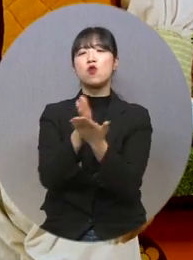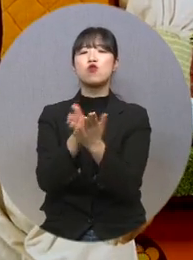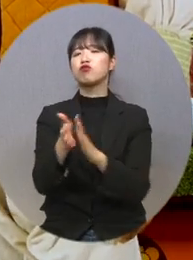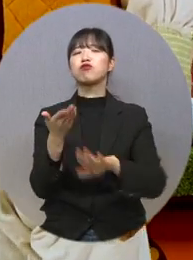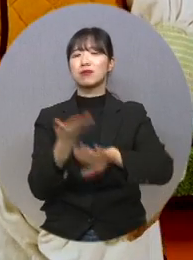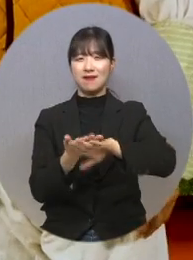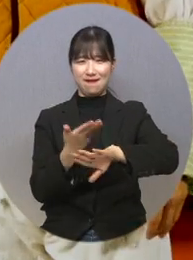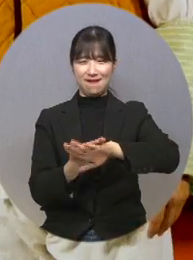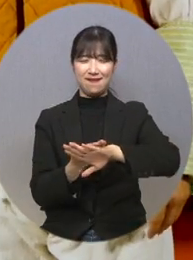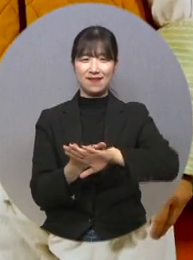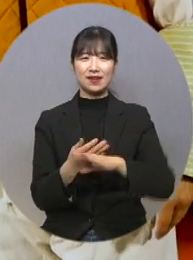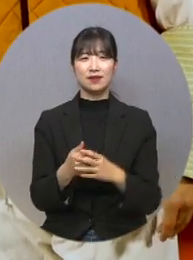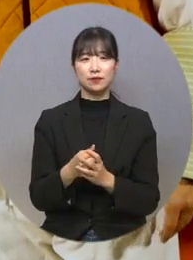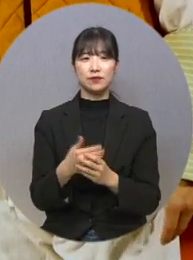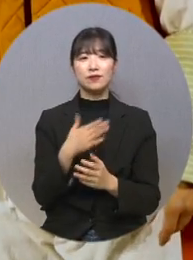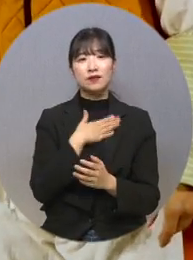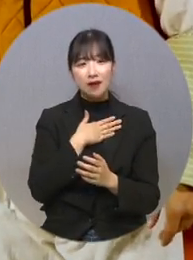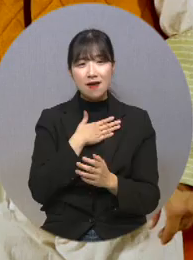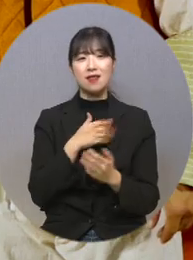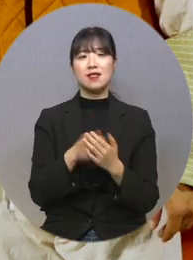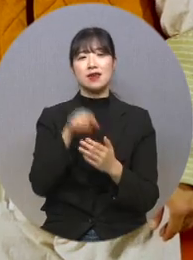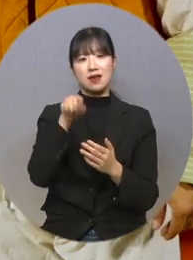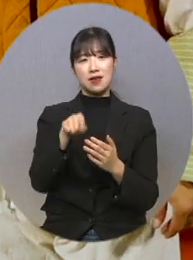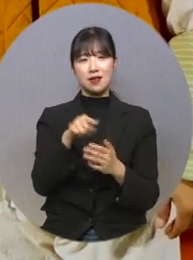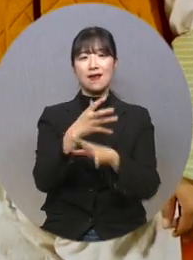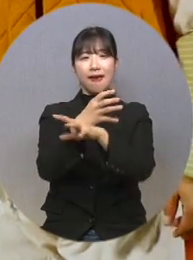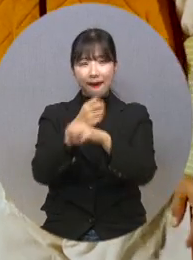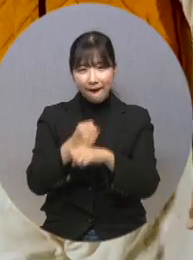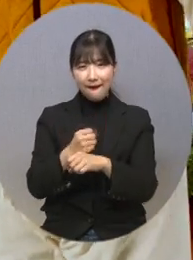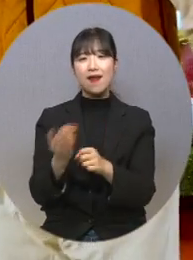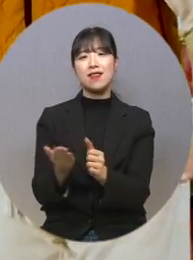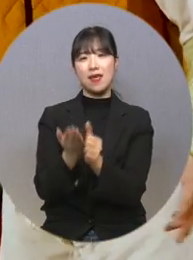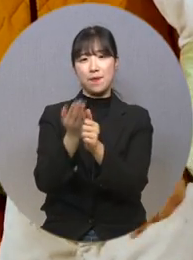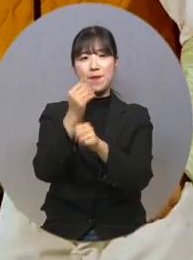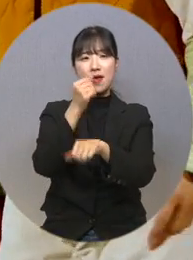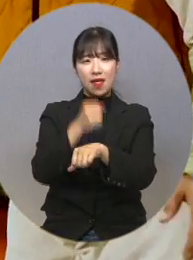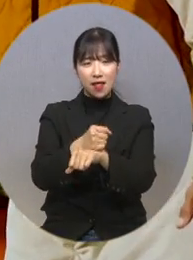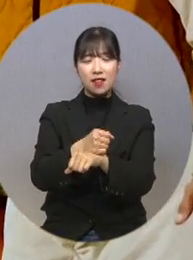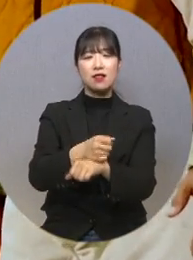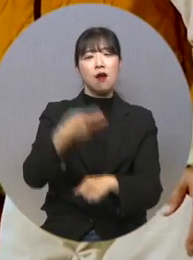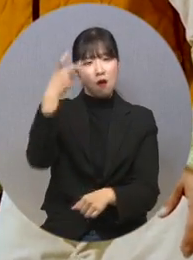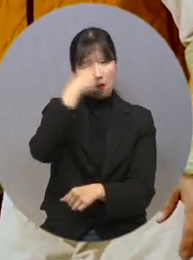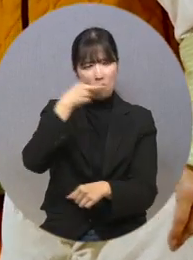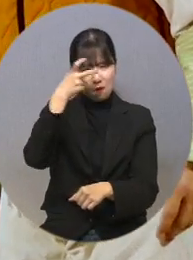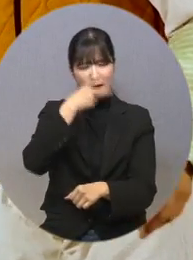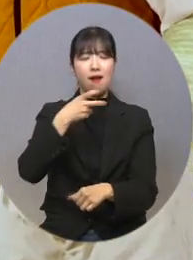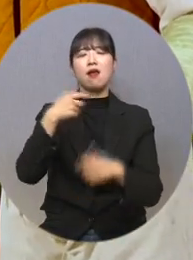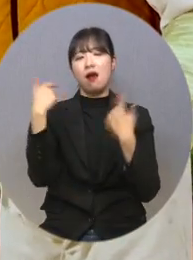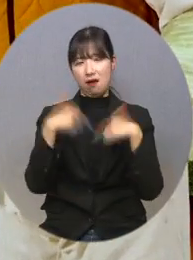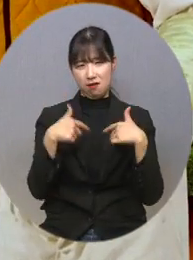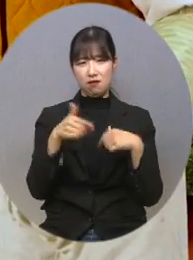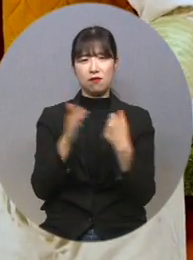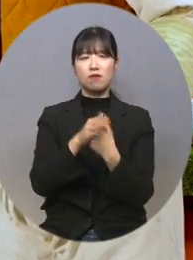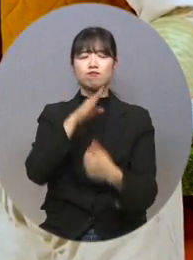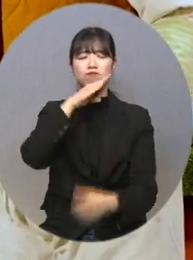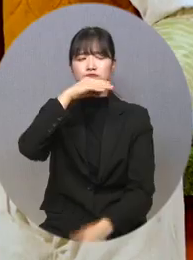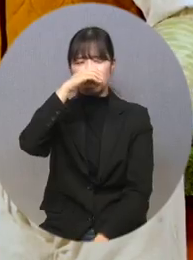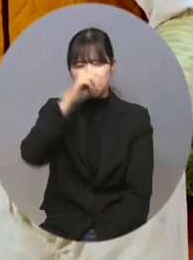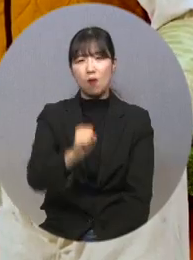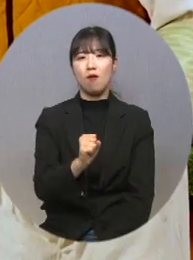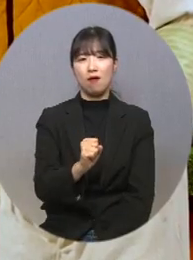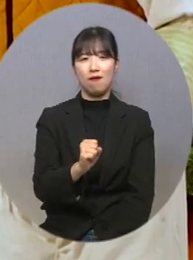그래서 이 저희들이 이 품종은 계약 재배를 해서 일정하게 관리를 해서 하기 때문에 아주 좋은